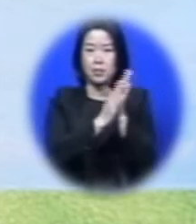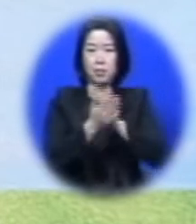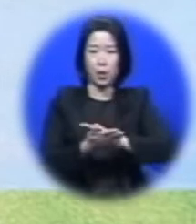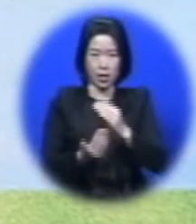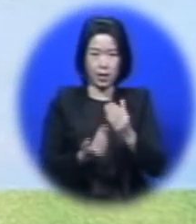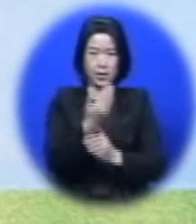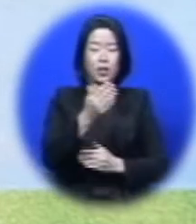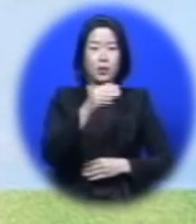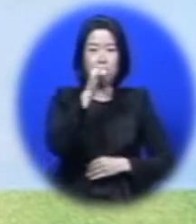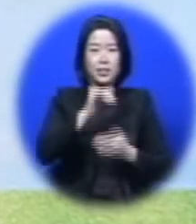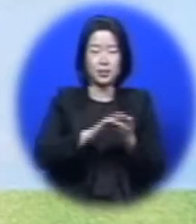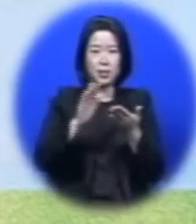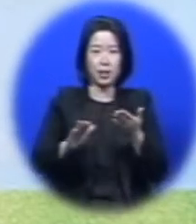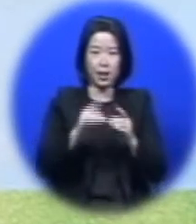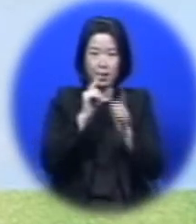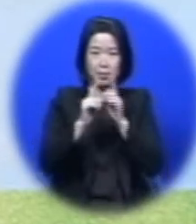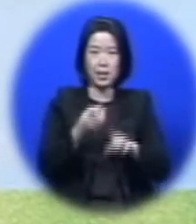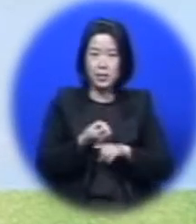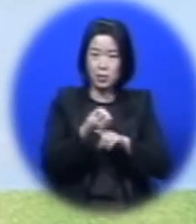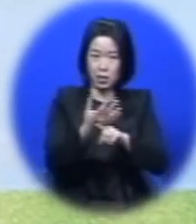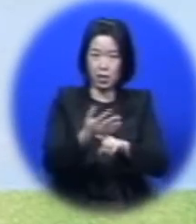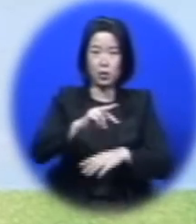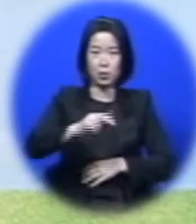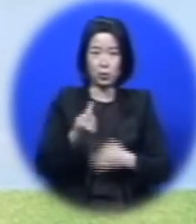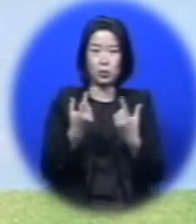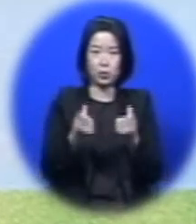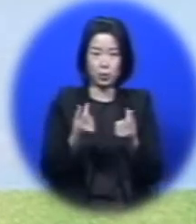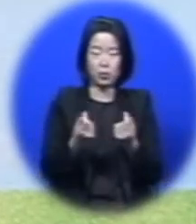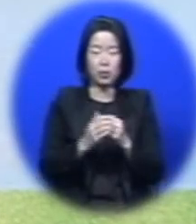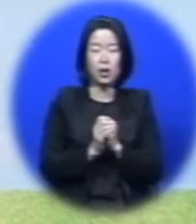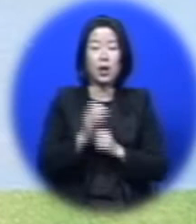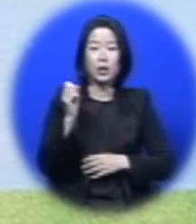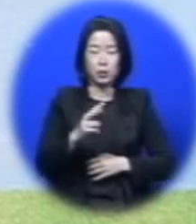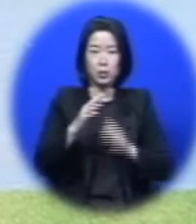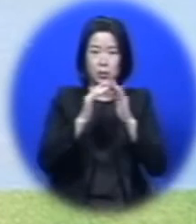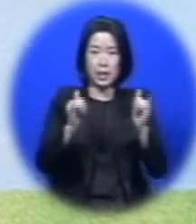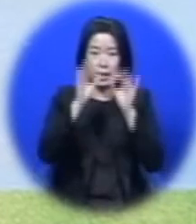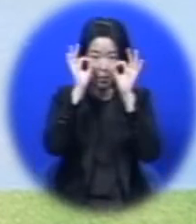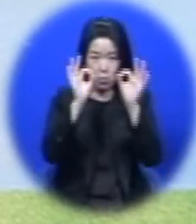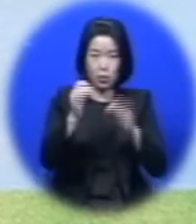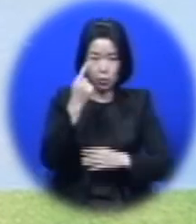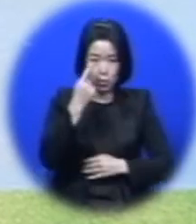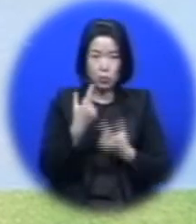일어나고 있습니다. 말씀을 전하는 것도 그렇고 또 사람을 보는 것도 그렇고